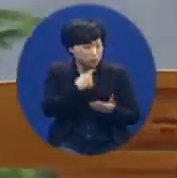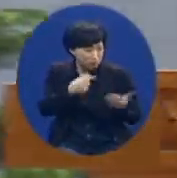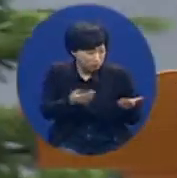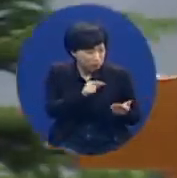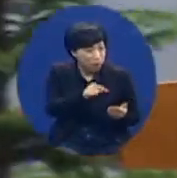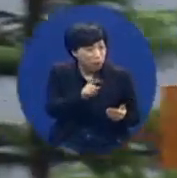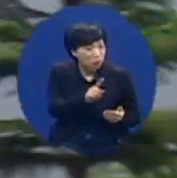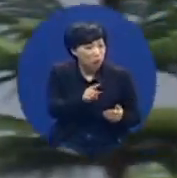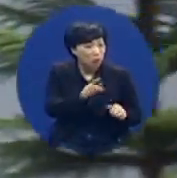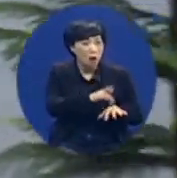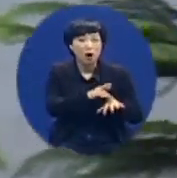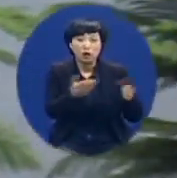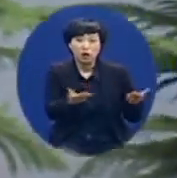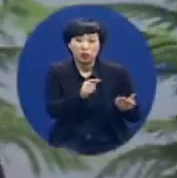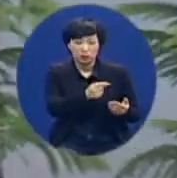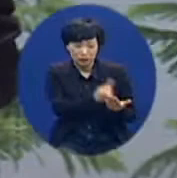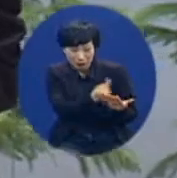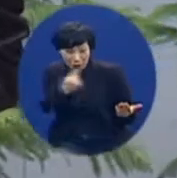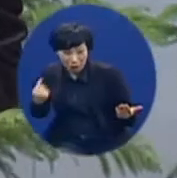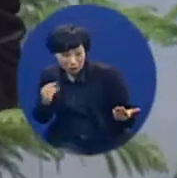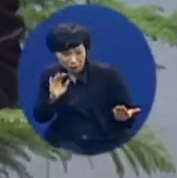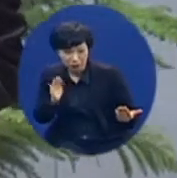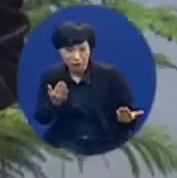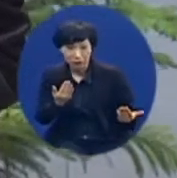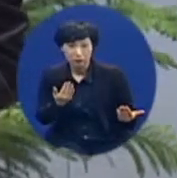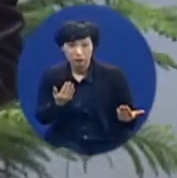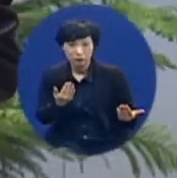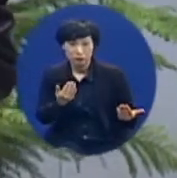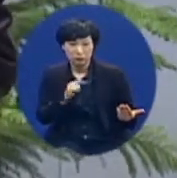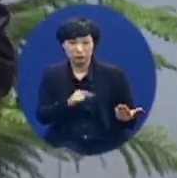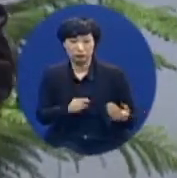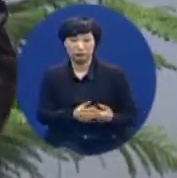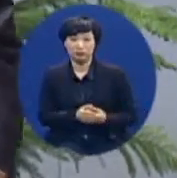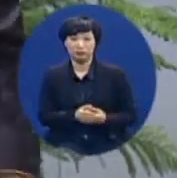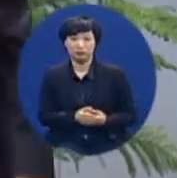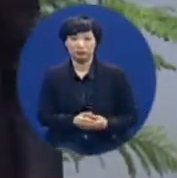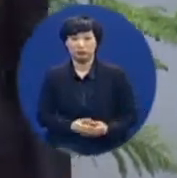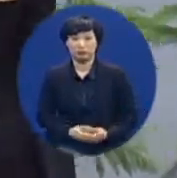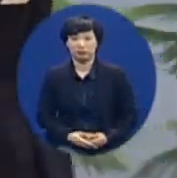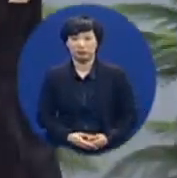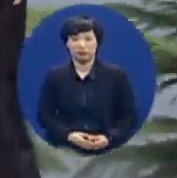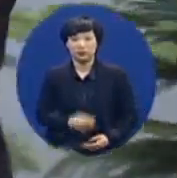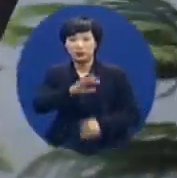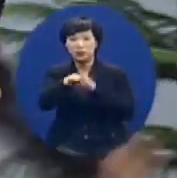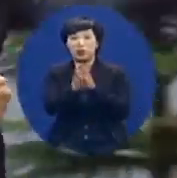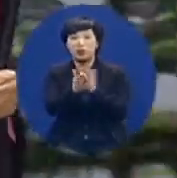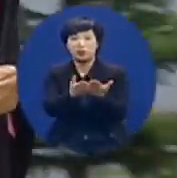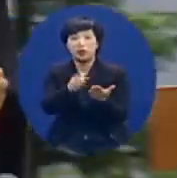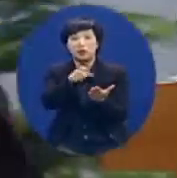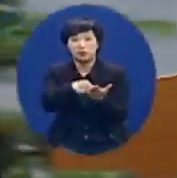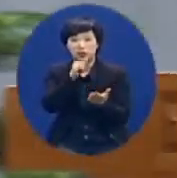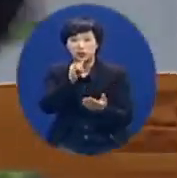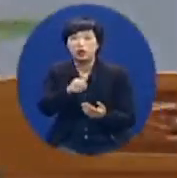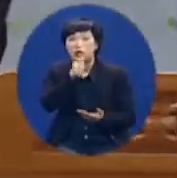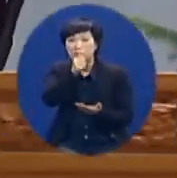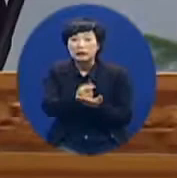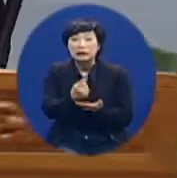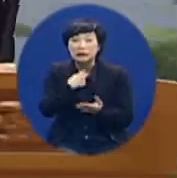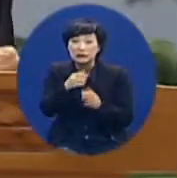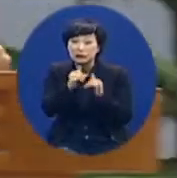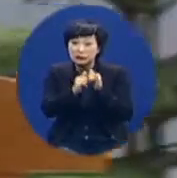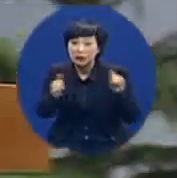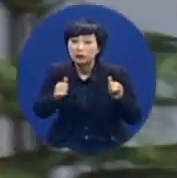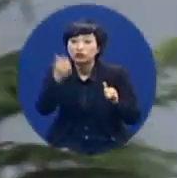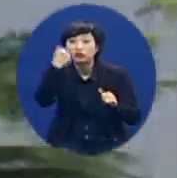마귀 역사야 넌 거기서 나와야 돼 아멘 그래서 성경에 죄를 짓는 자는